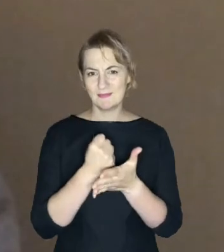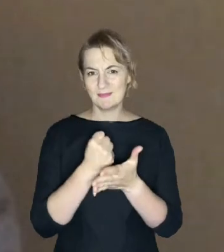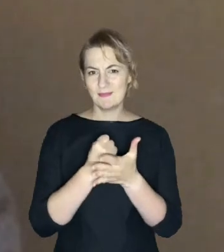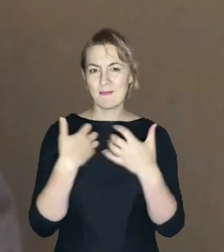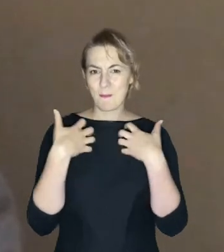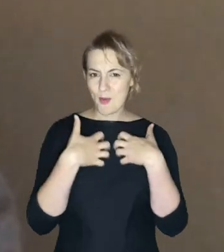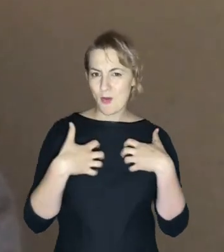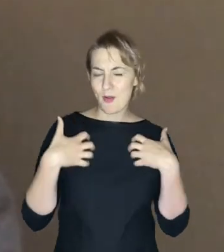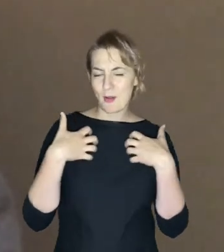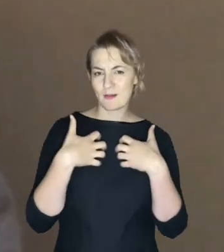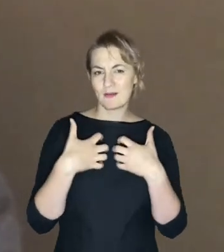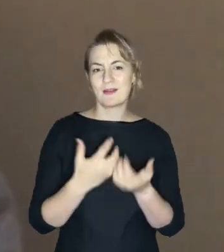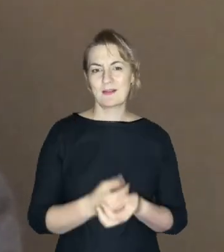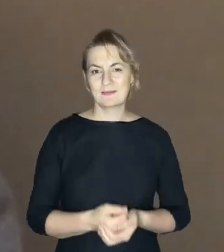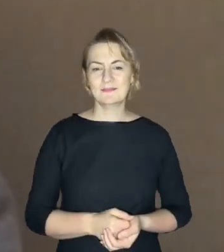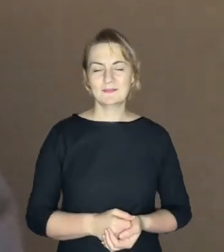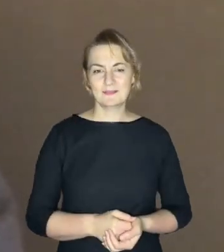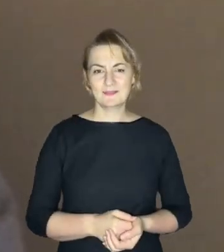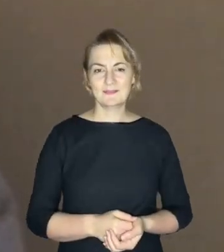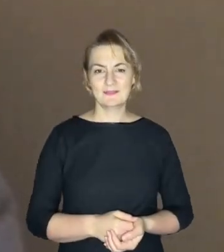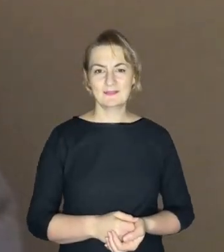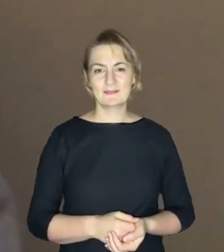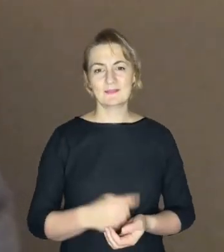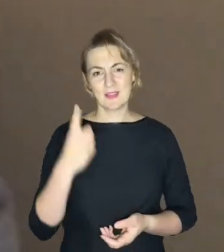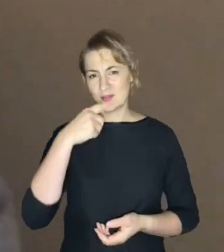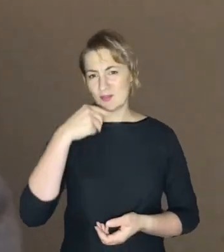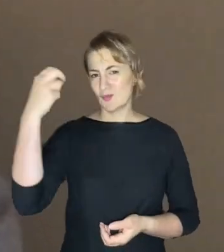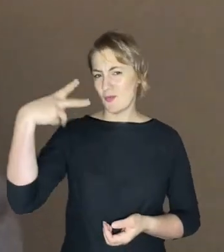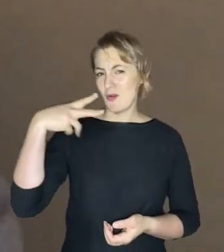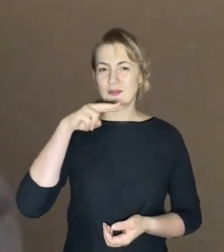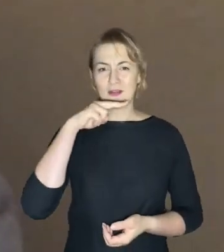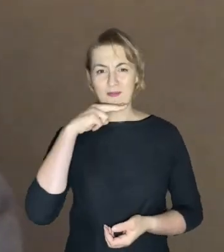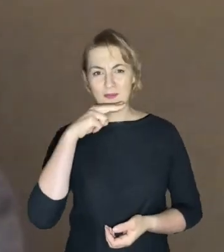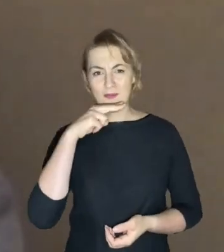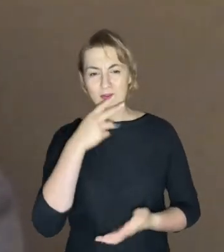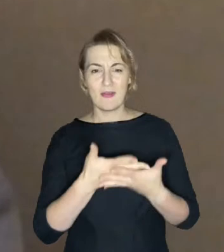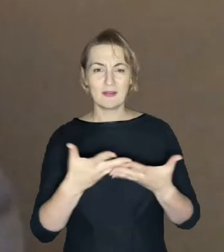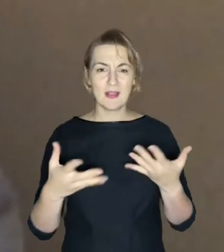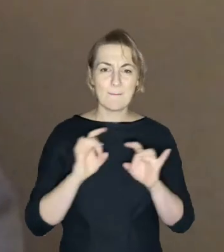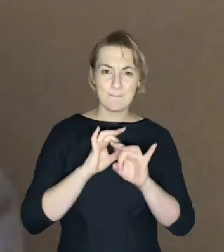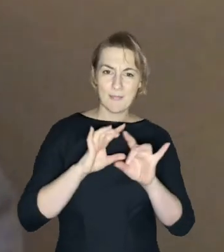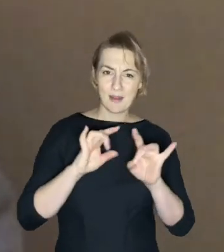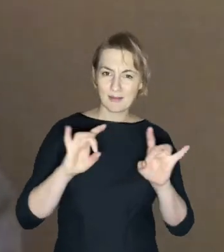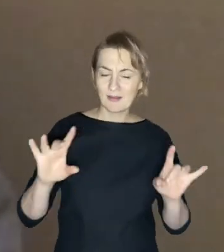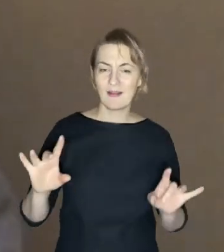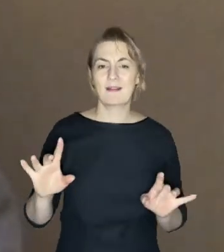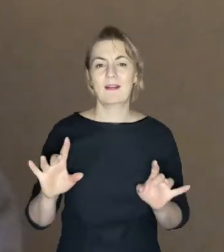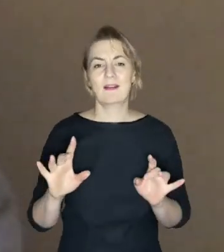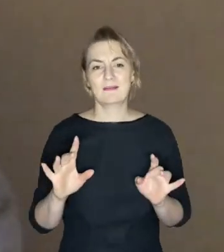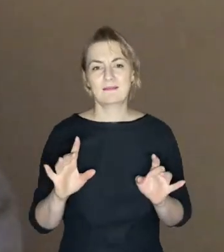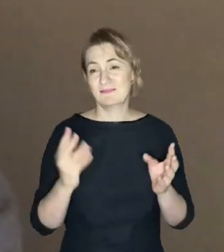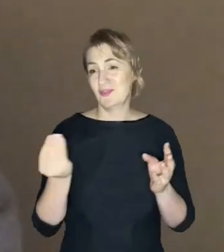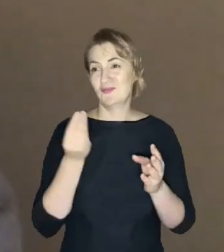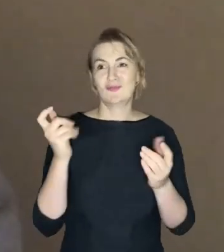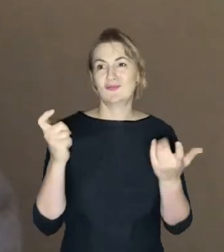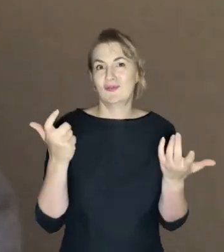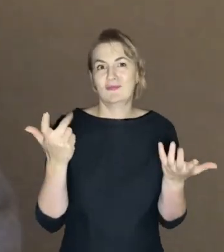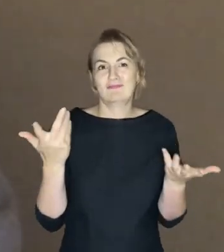prawda, słońca, wody, ziemi, bakterii, Bóg wie czego jeszcze,